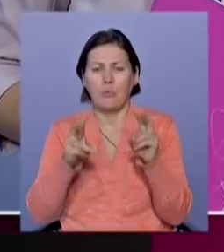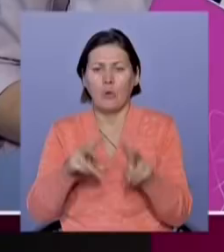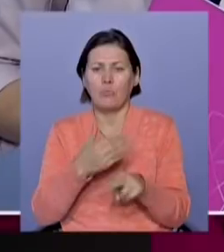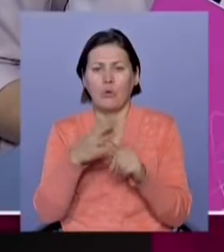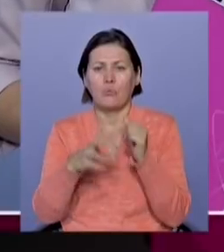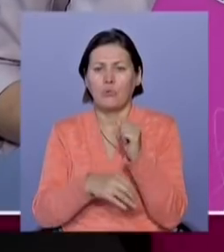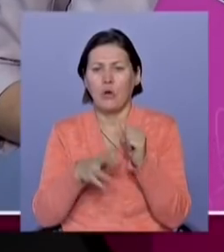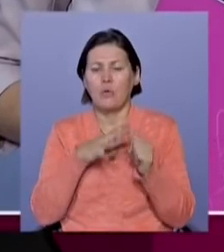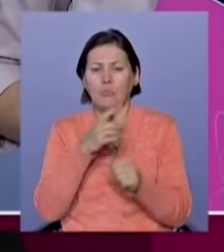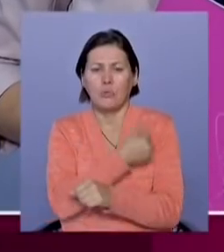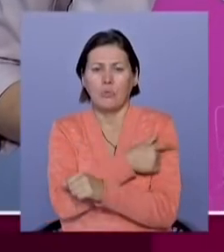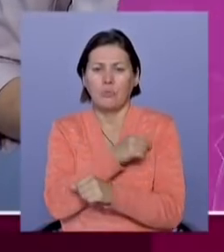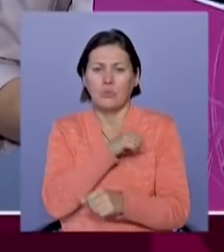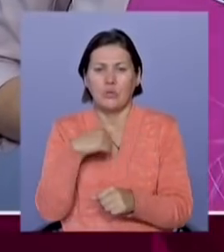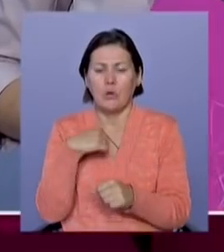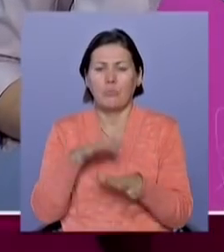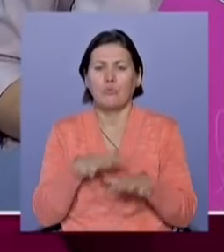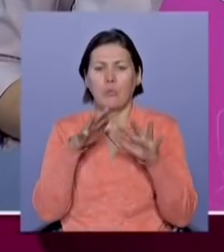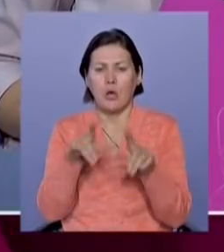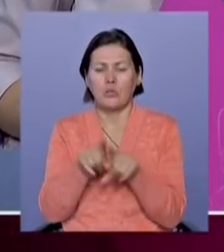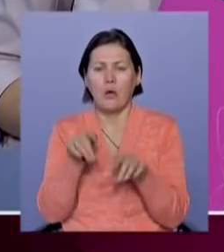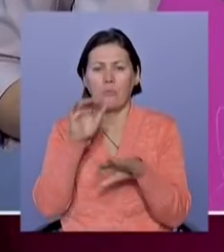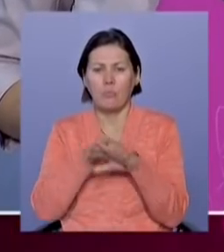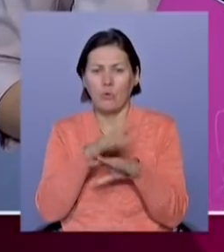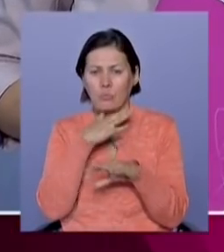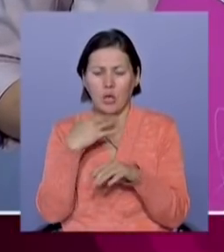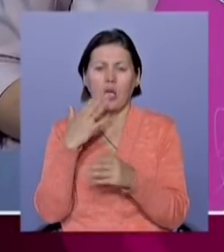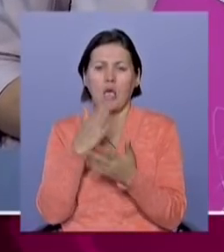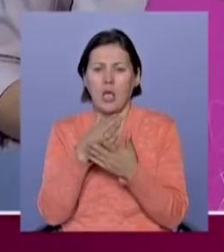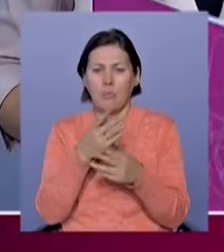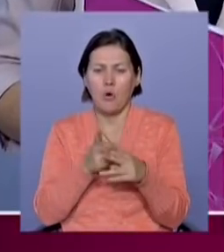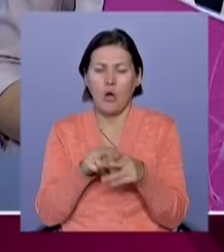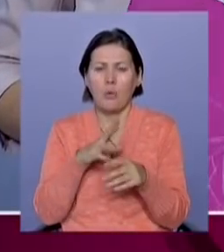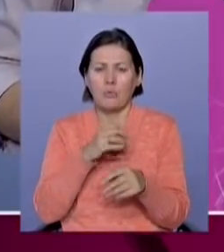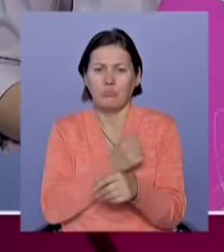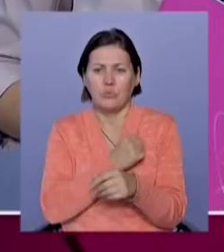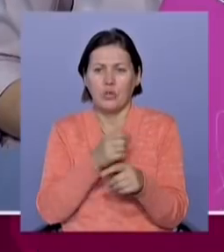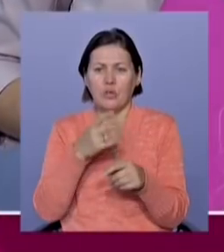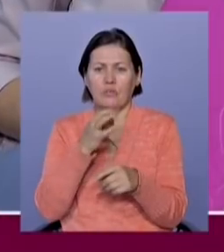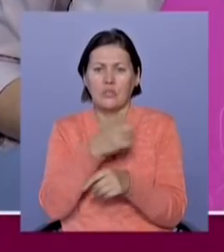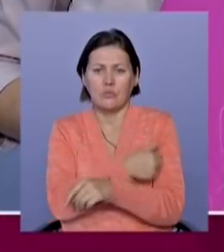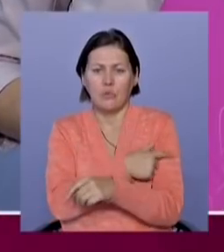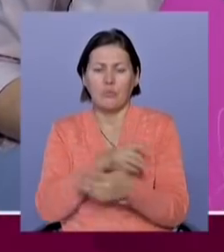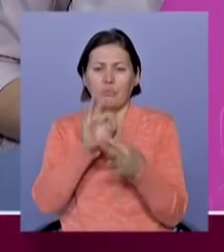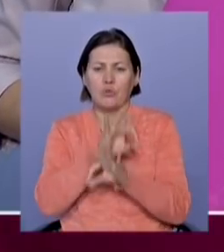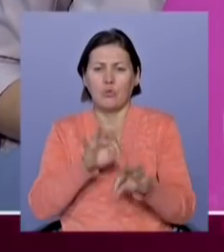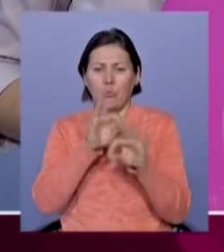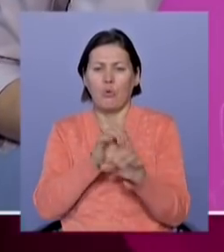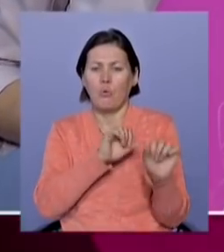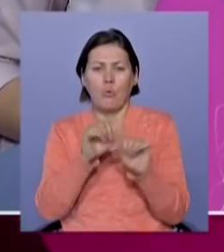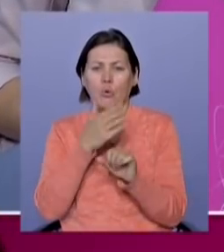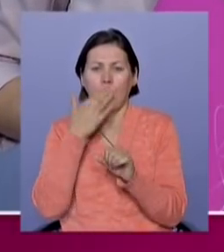соңғы кезде дәрігерлердің өздеріне шабуыл жасайтын деректердің көбейгенін айтады. Өкінішке орай фельдшерлер ешқандай қорғанысыз,